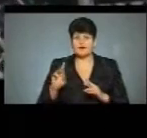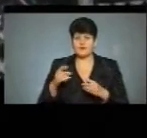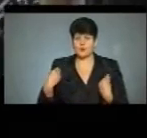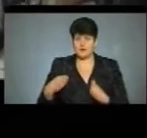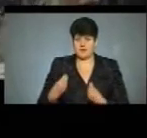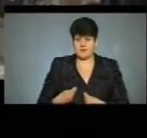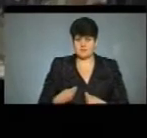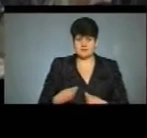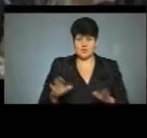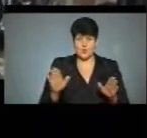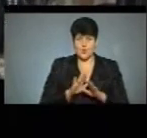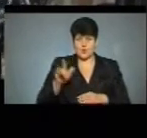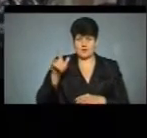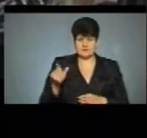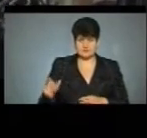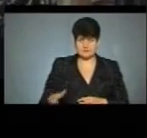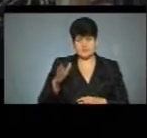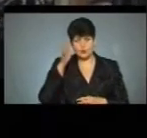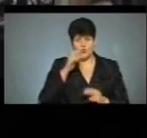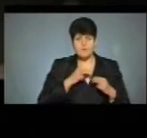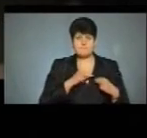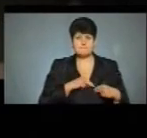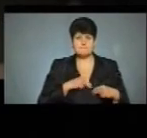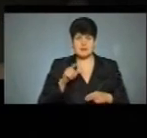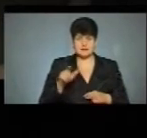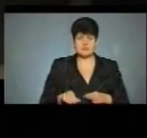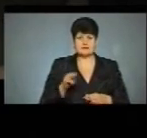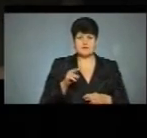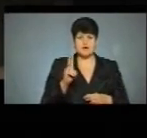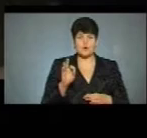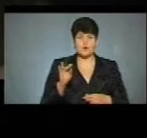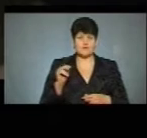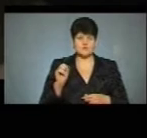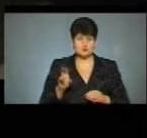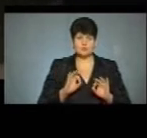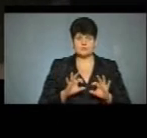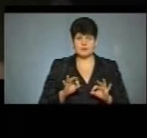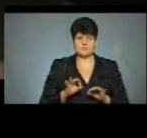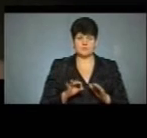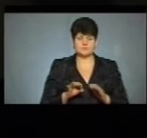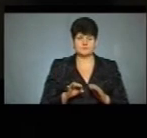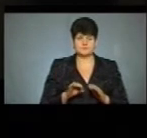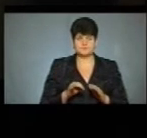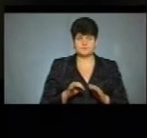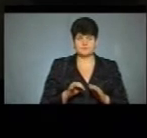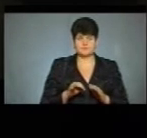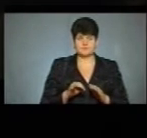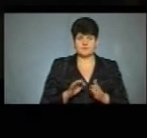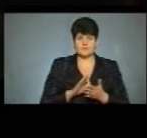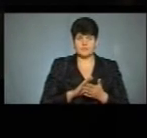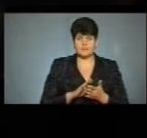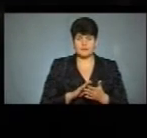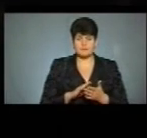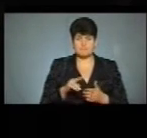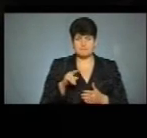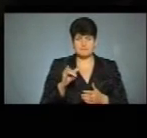колядники. Наукова працівниця краєзнавчого музею Тамара Ковальчук розповідає про пісні страви на святий вечір. З варом розводять